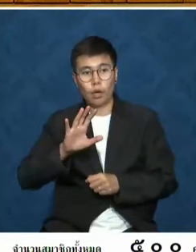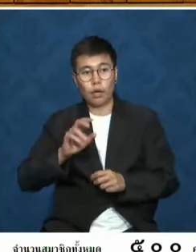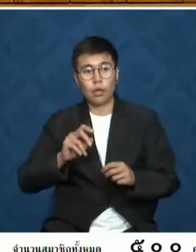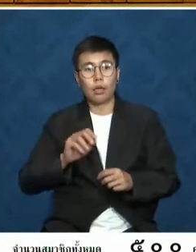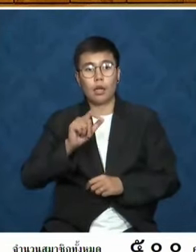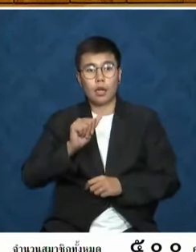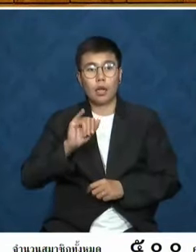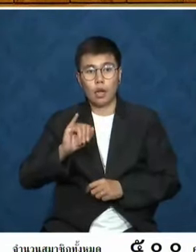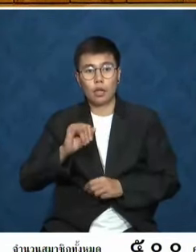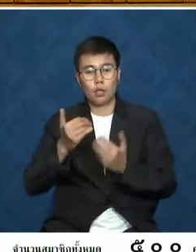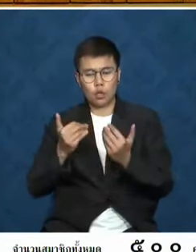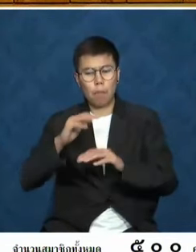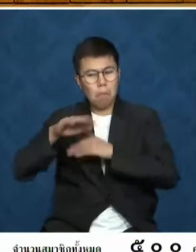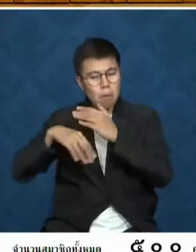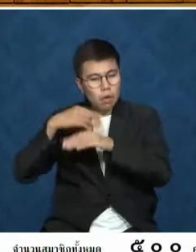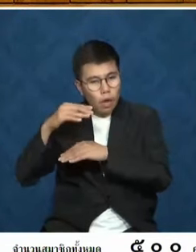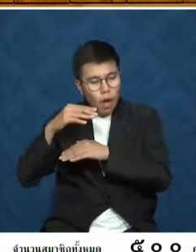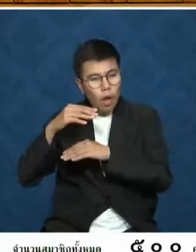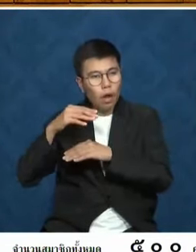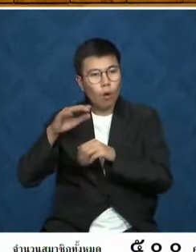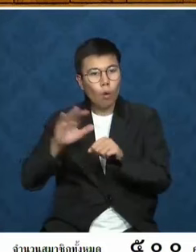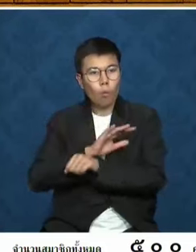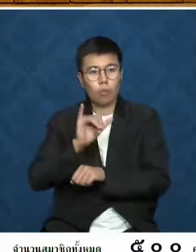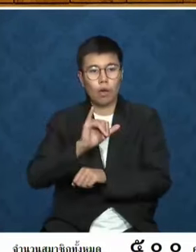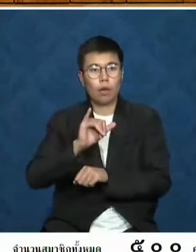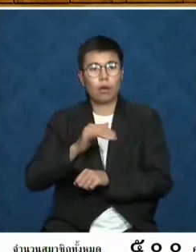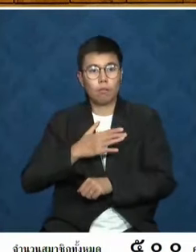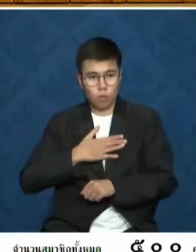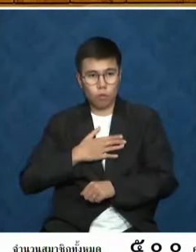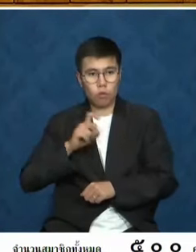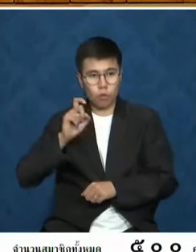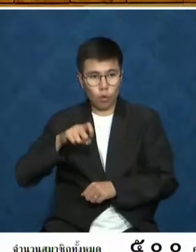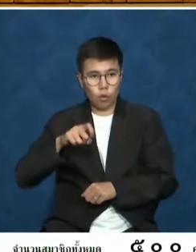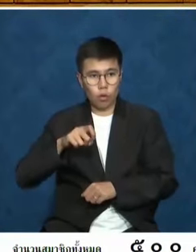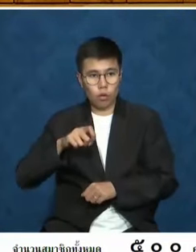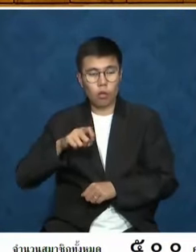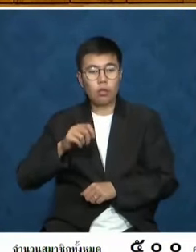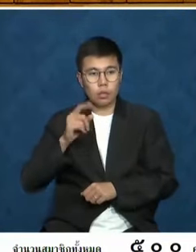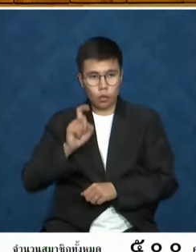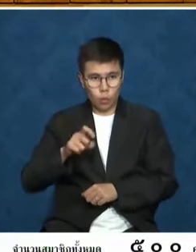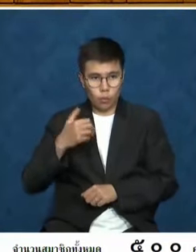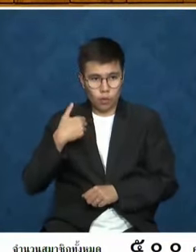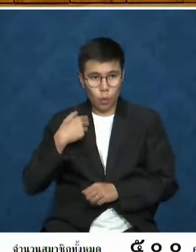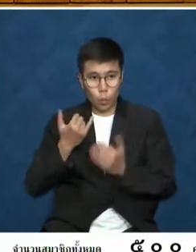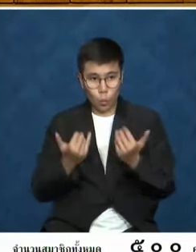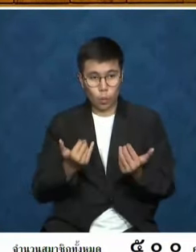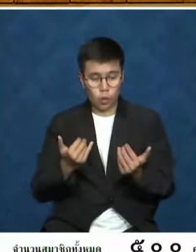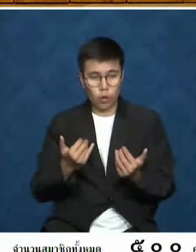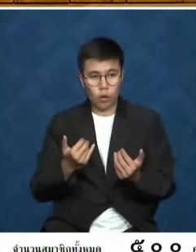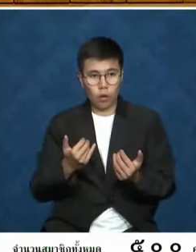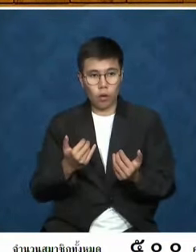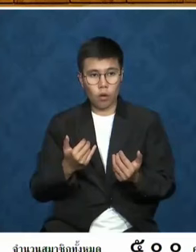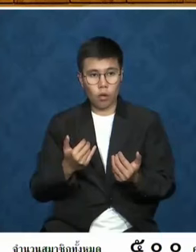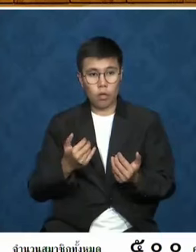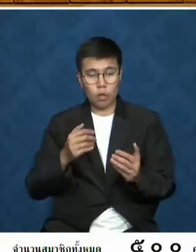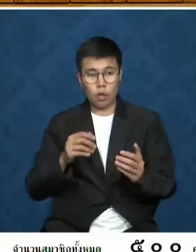ังไม่ค่อยคืบขาญเขามาเทาไ่เลยแต่ผมถงนำเรียนวาจิ ๆ มเป็ On-Setแต่วานัวนนี้เข้ามาอยใน